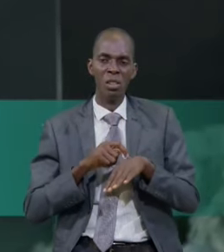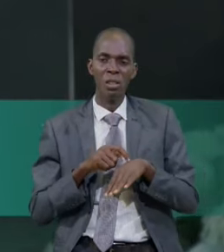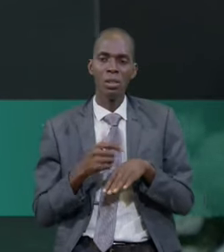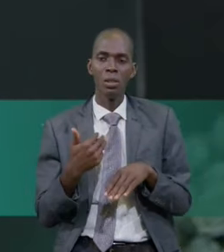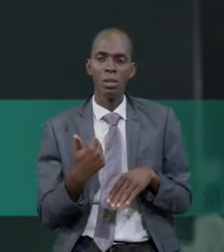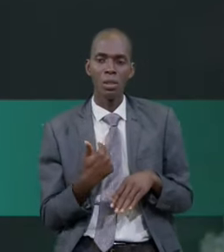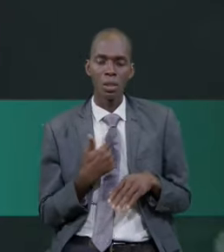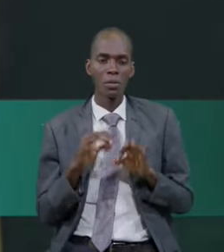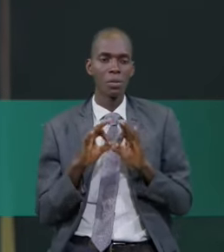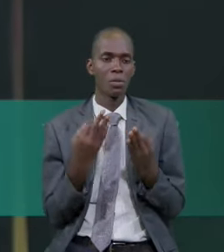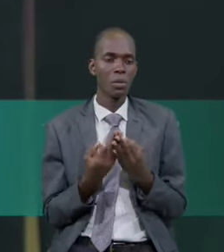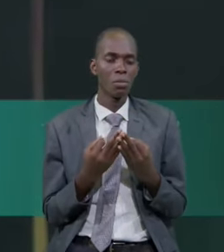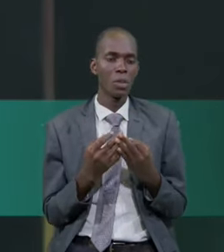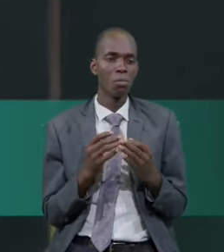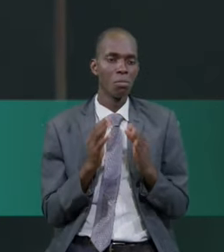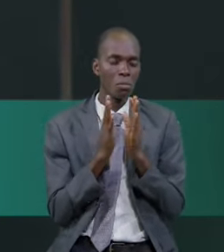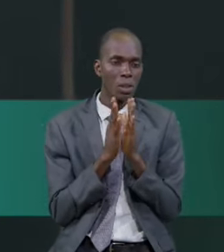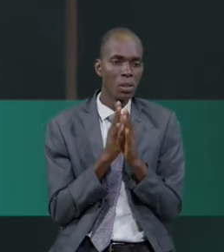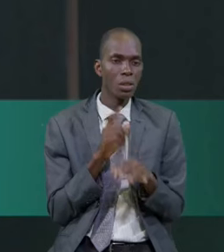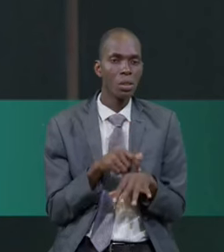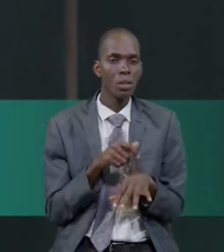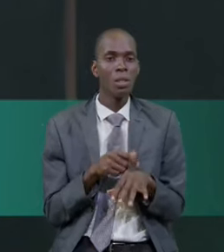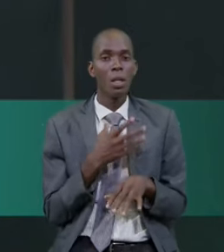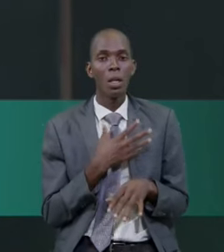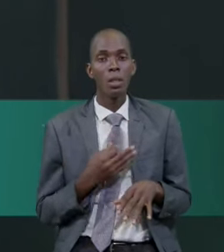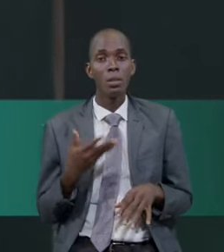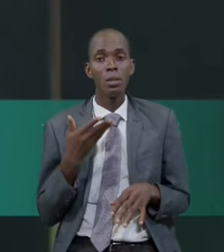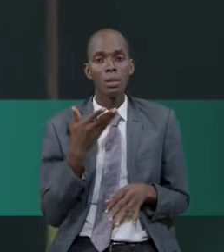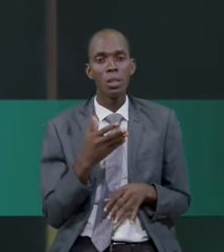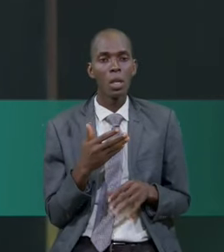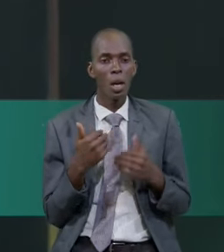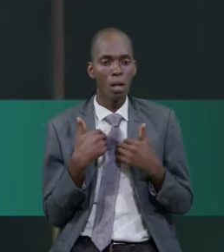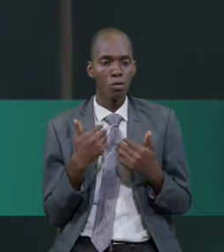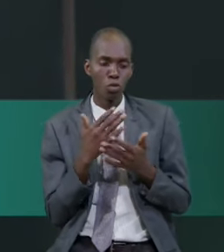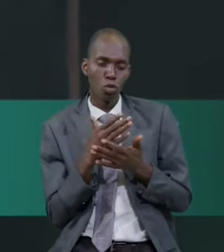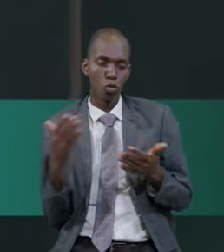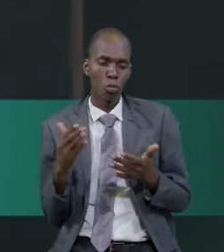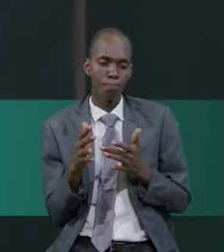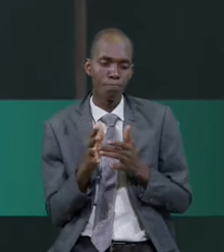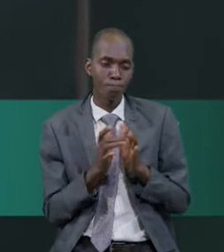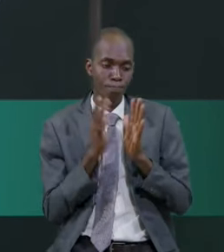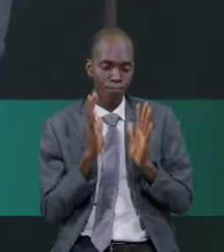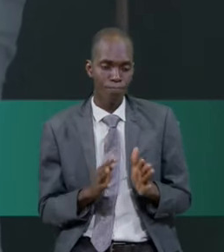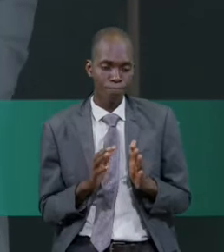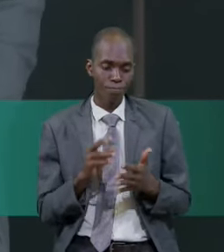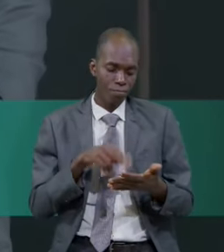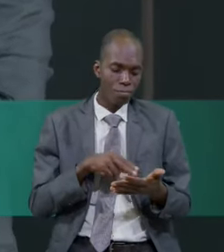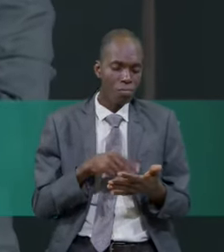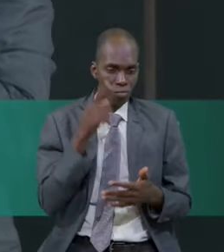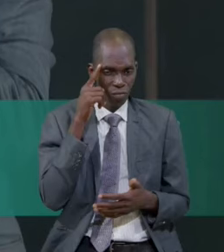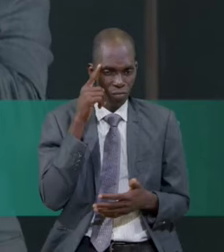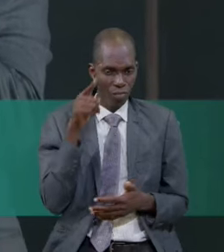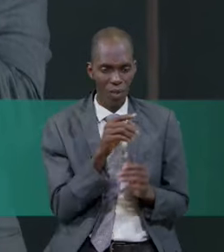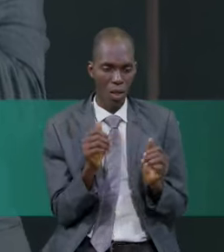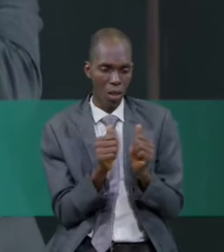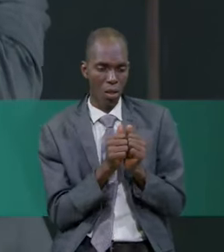dévotion familiale. Mais il y a certaines écritures vraiment difficiles qu'ils n'arrivent pas à comprendre. Ceci-là